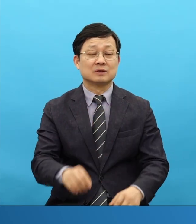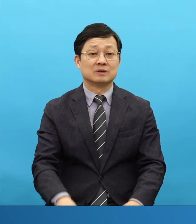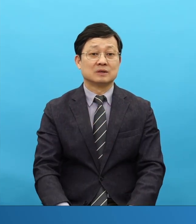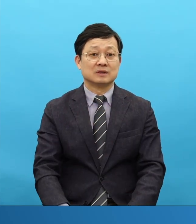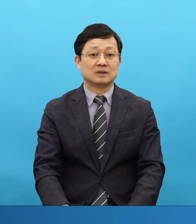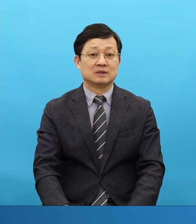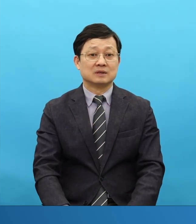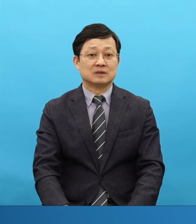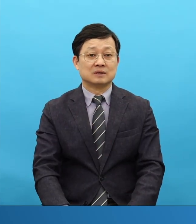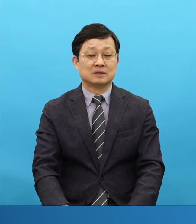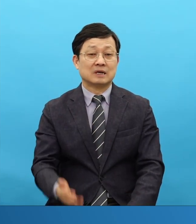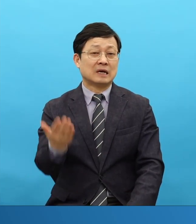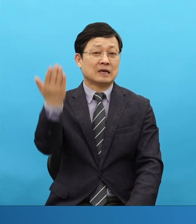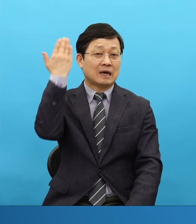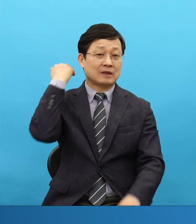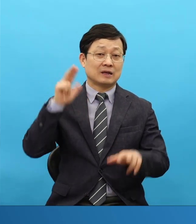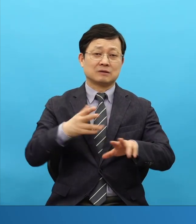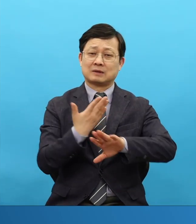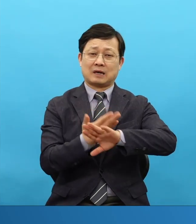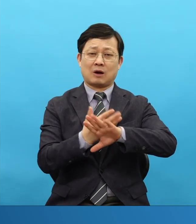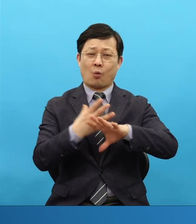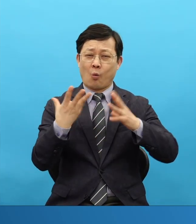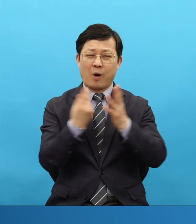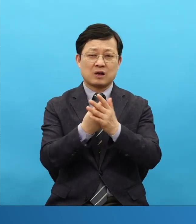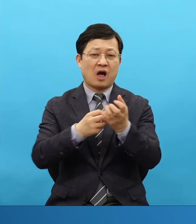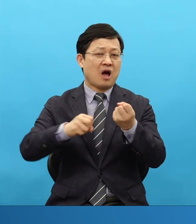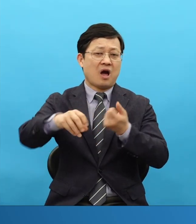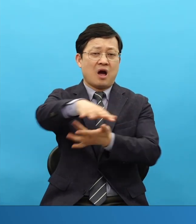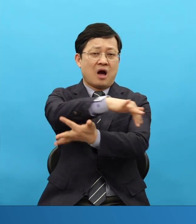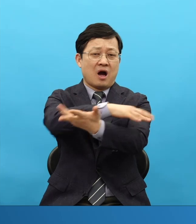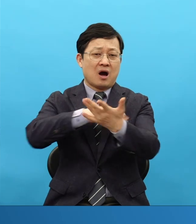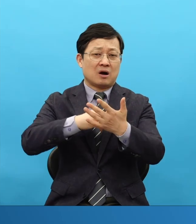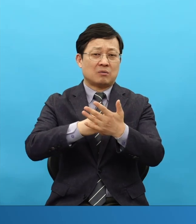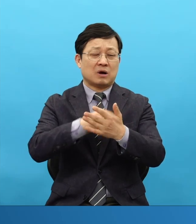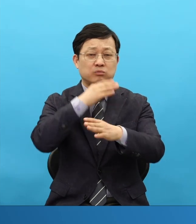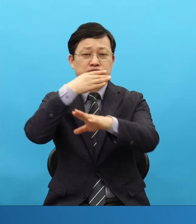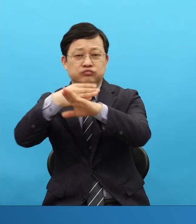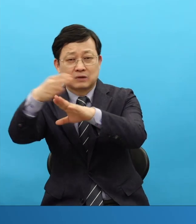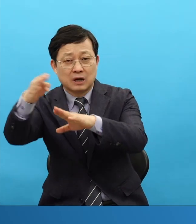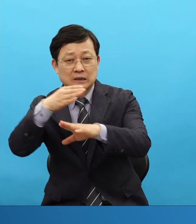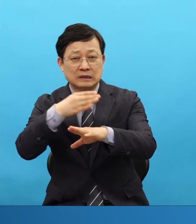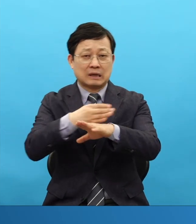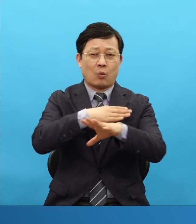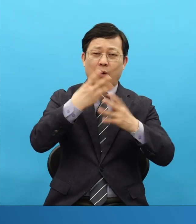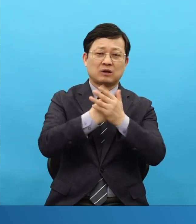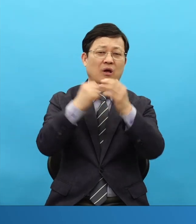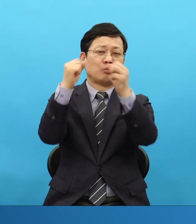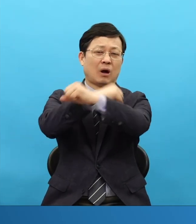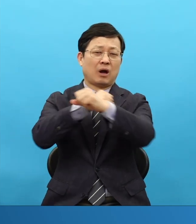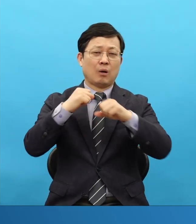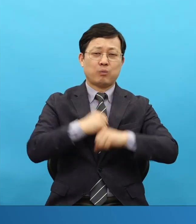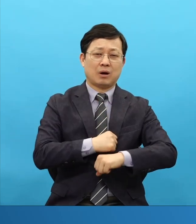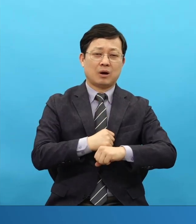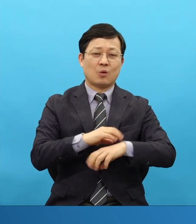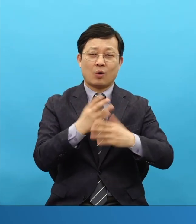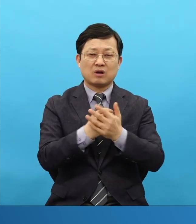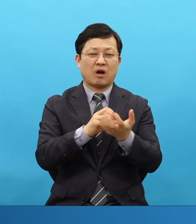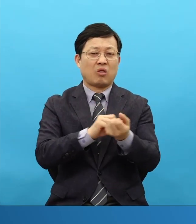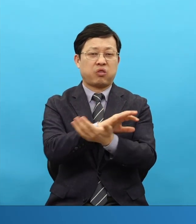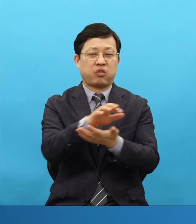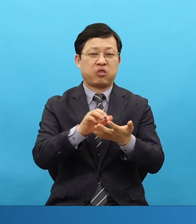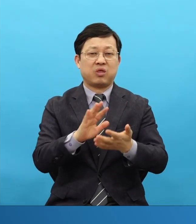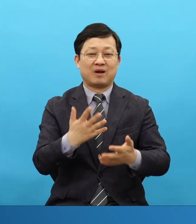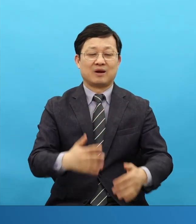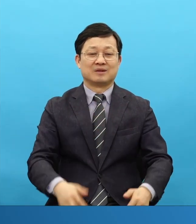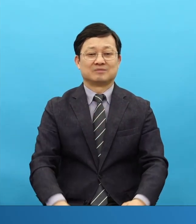진짜 옛날하고 다릅니다. 완전히 난리 나. 북한 다 양쪽 다 난리 나는 거예요. Then it's different from before because we have so much more